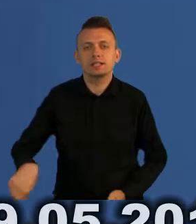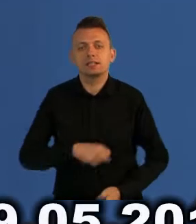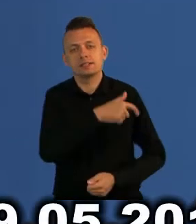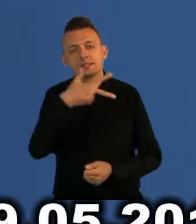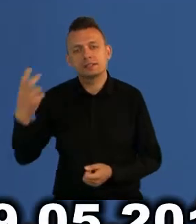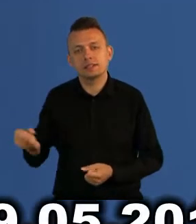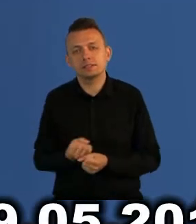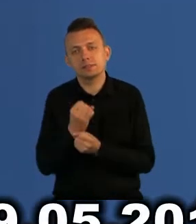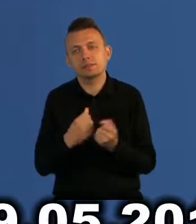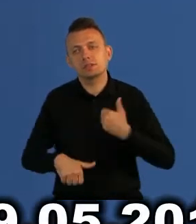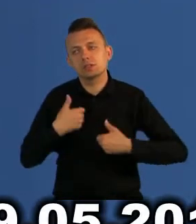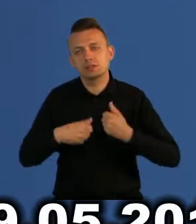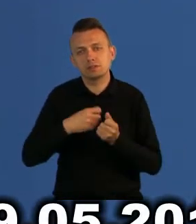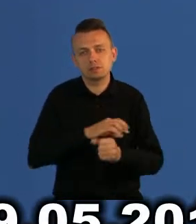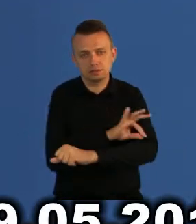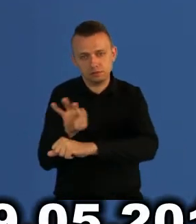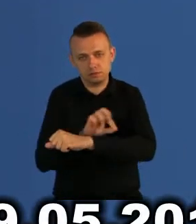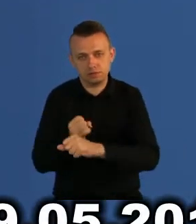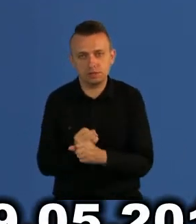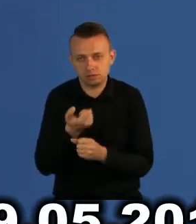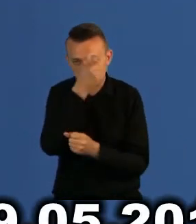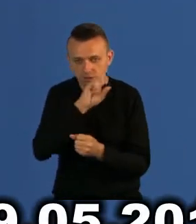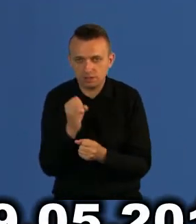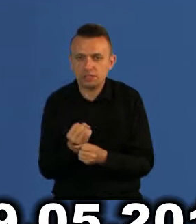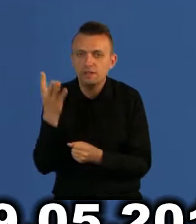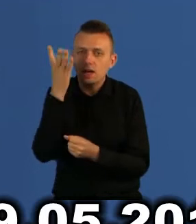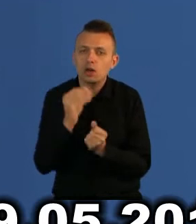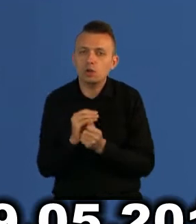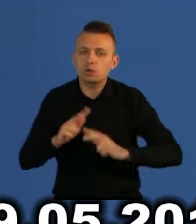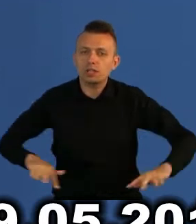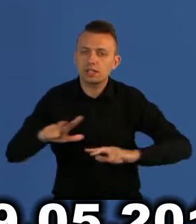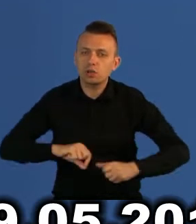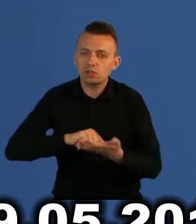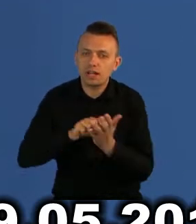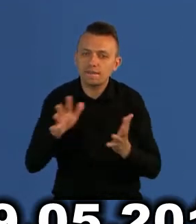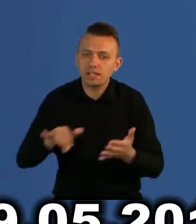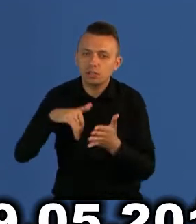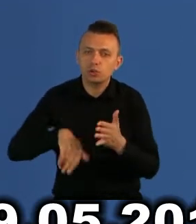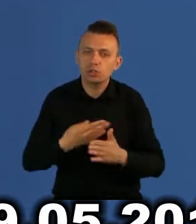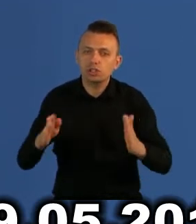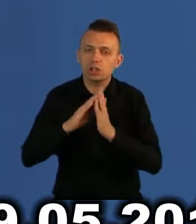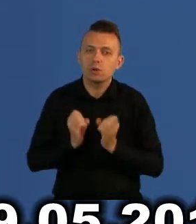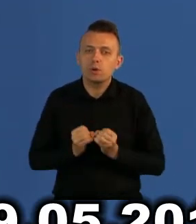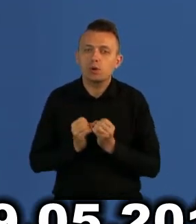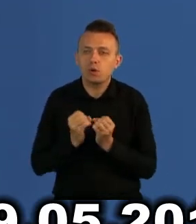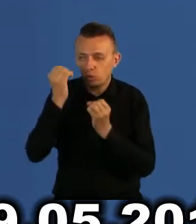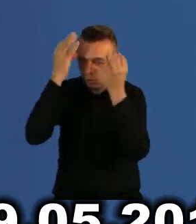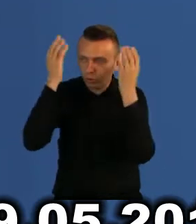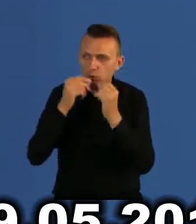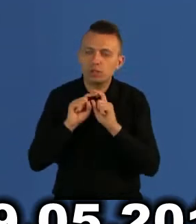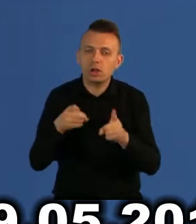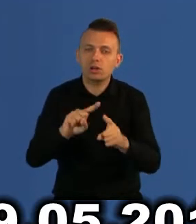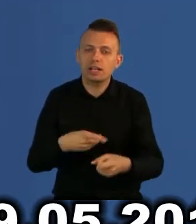Kolejna edycja Różanej Rodziny za nami. W sali widowiskowej Kutnowskiego Domu Kultury z władzami miasta, Dorotą Zawadzką i sponsorami